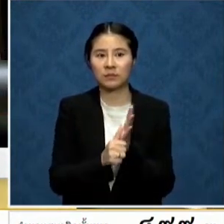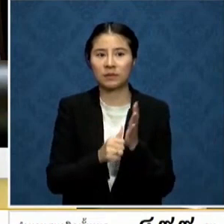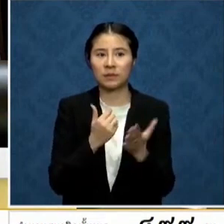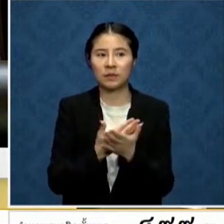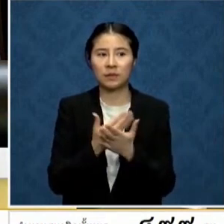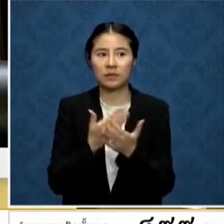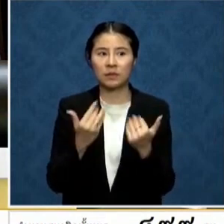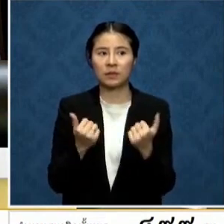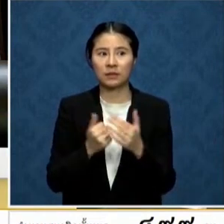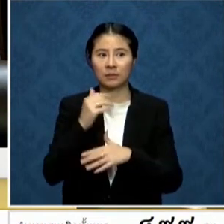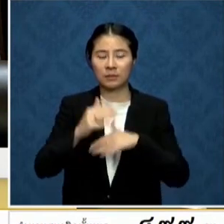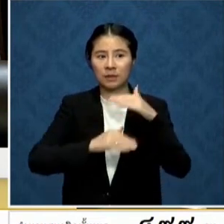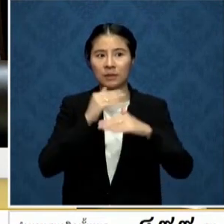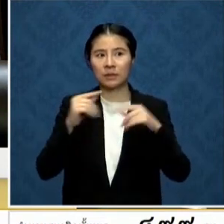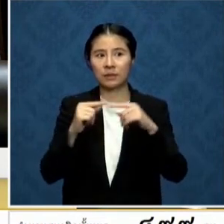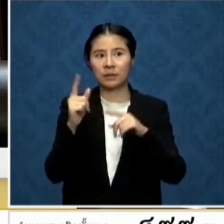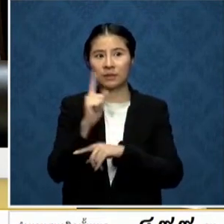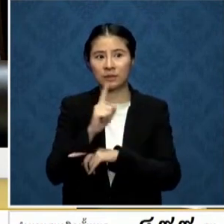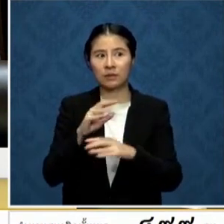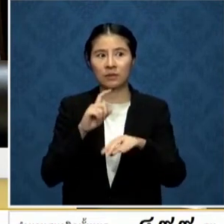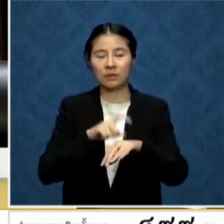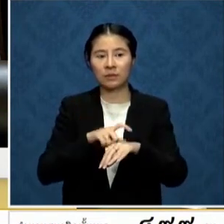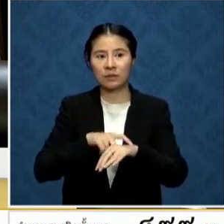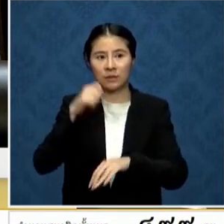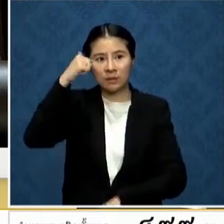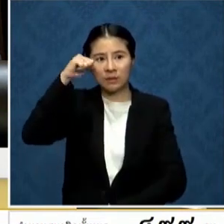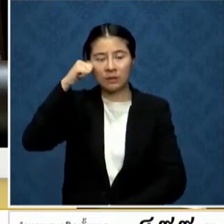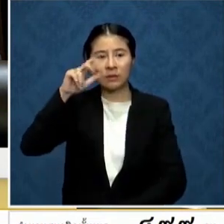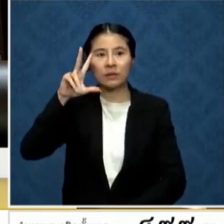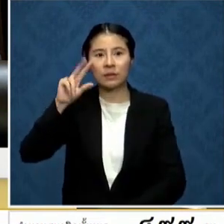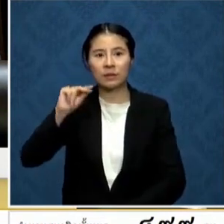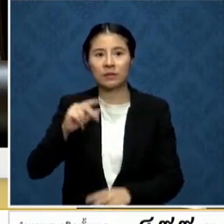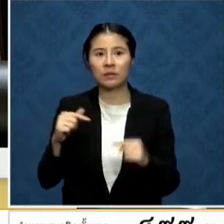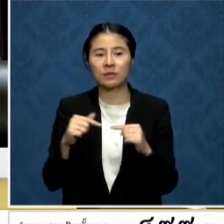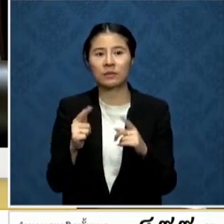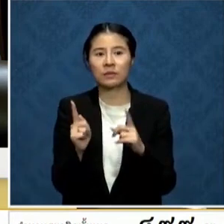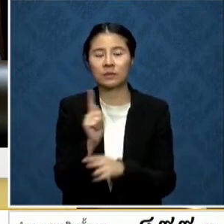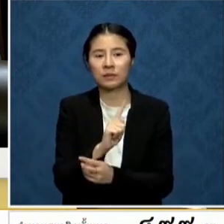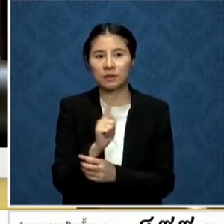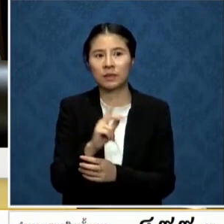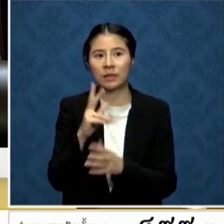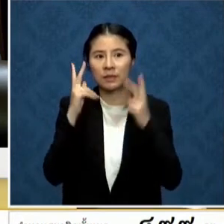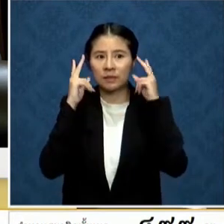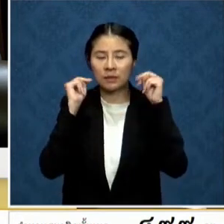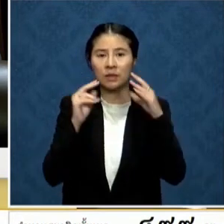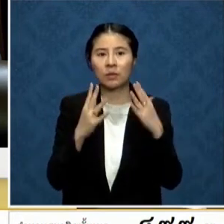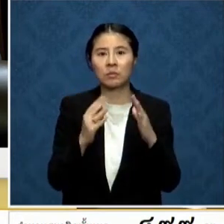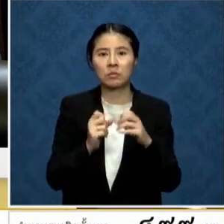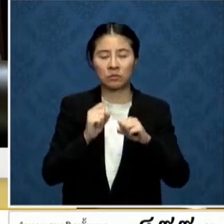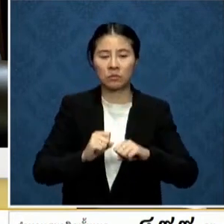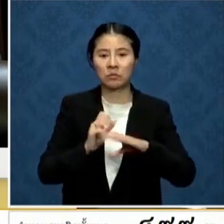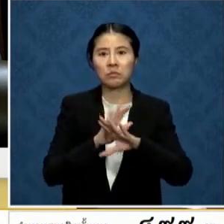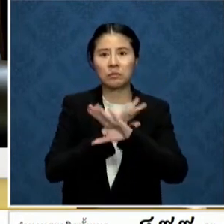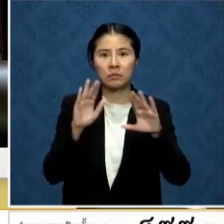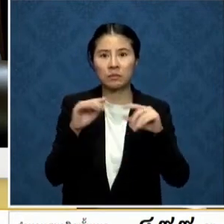แบบนี้มันมีความก้าวหน้าก็คือว่าให้เงื่อนเวลาภายใน 30วันถ้าเกิดว่านายกรัฐมนตรีไม่วินิจฉัยว่าปฏิเสธ